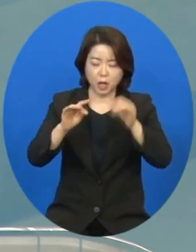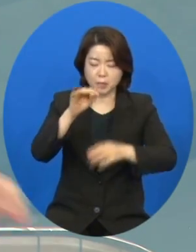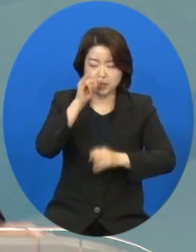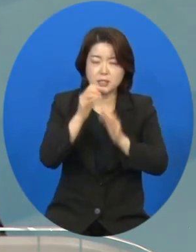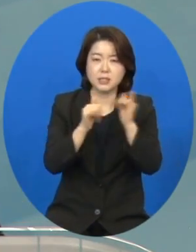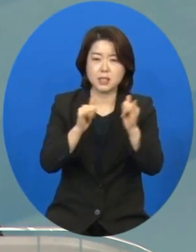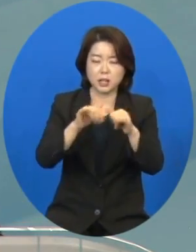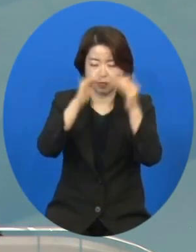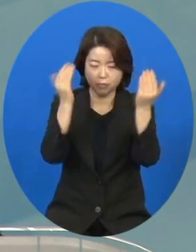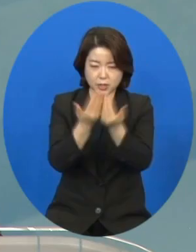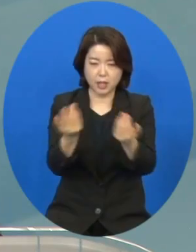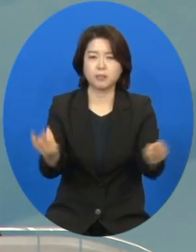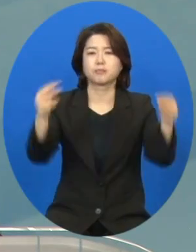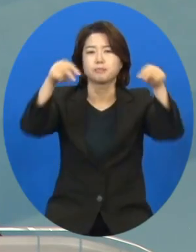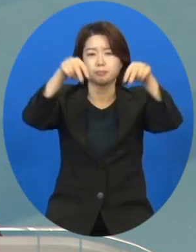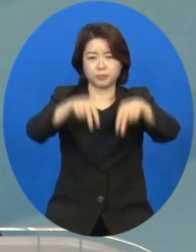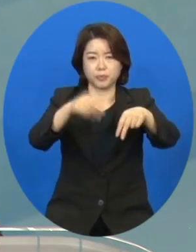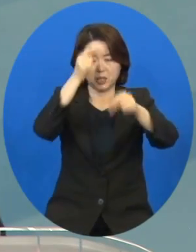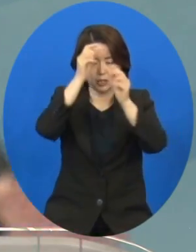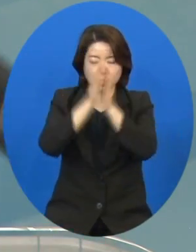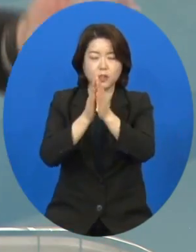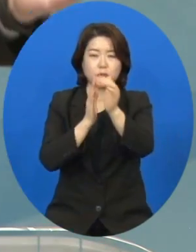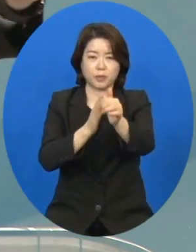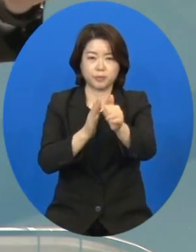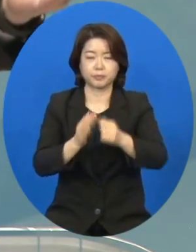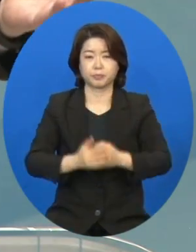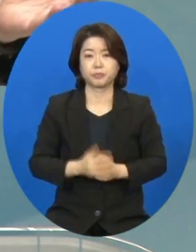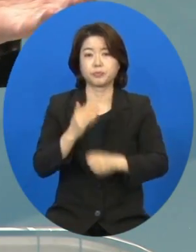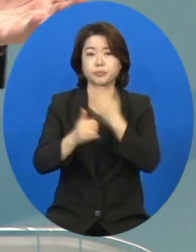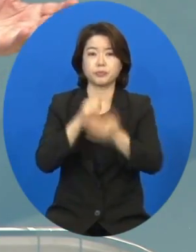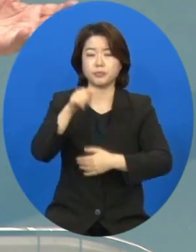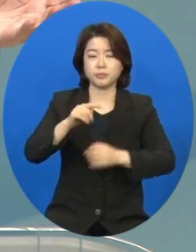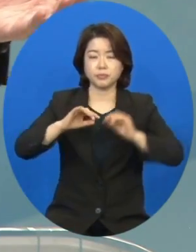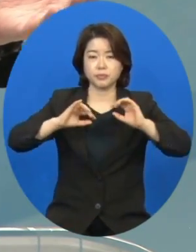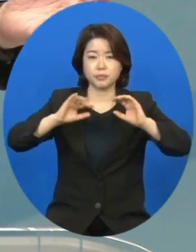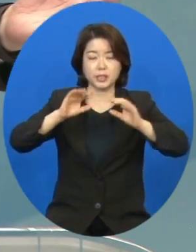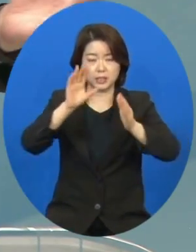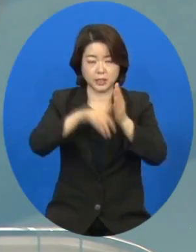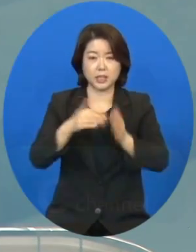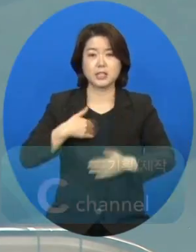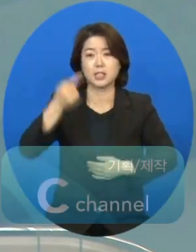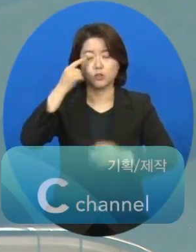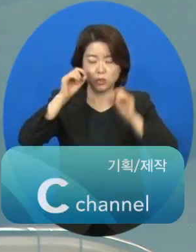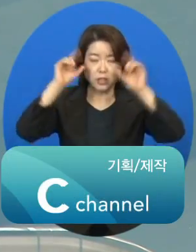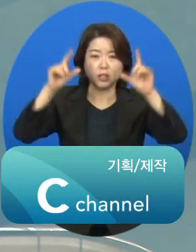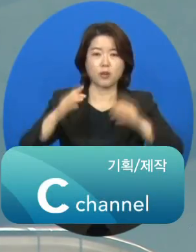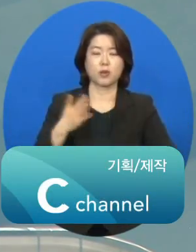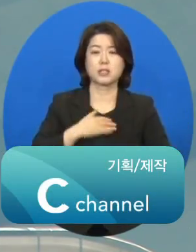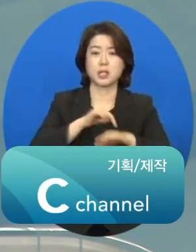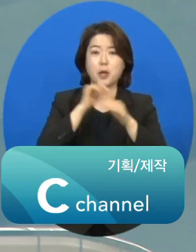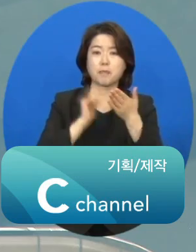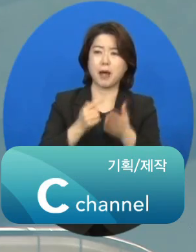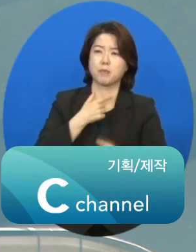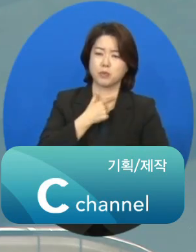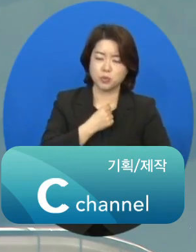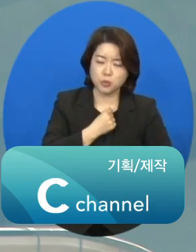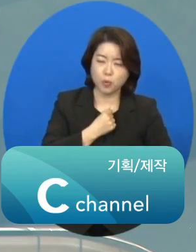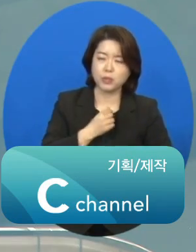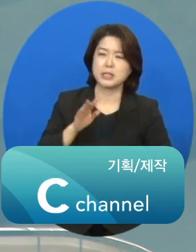분들은 일어나서 기도합시다. 하나님, 이 시간에 제 눈을 열어주십시오. 제 마음의 소원이